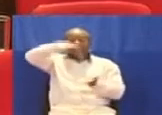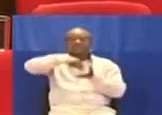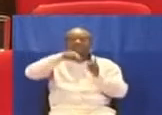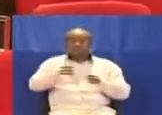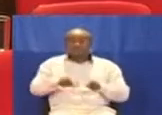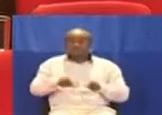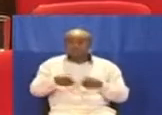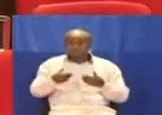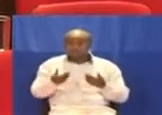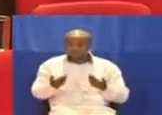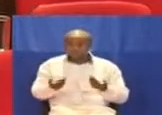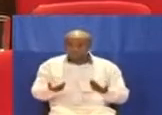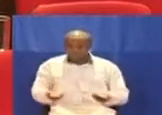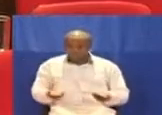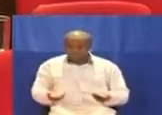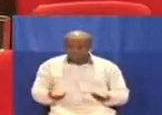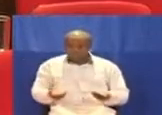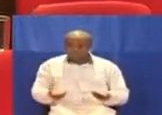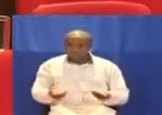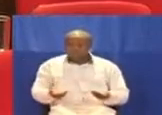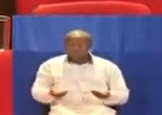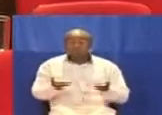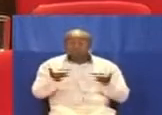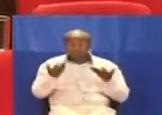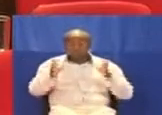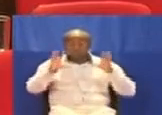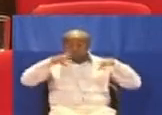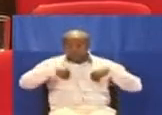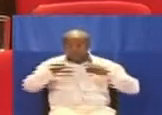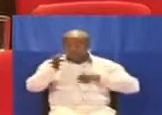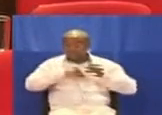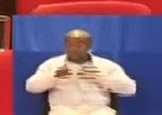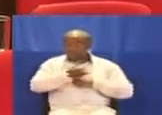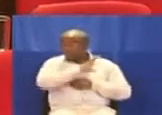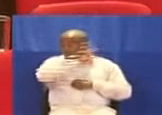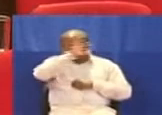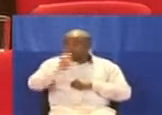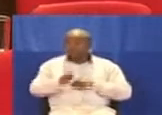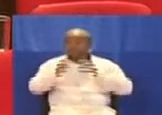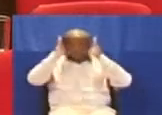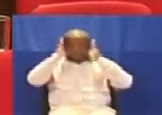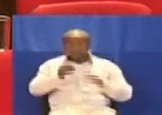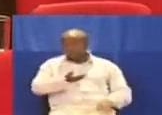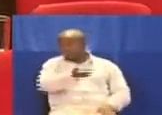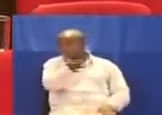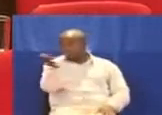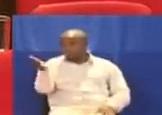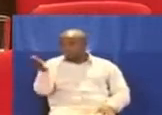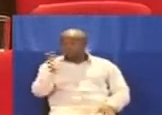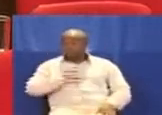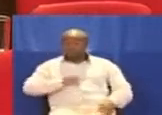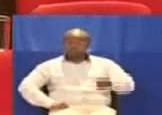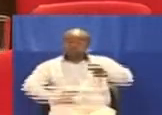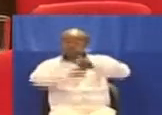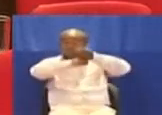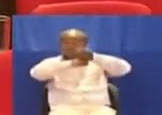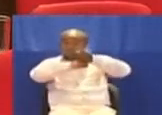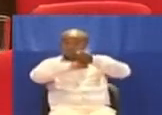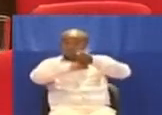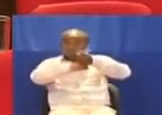kupokea au kukubaliana na michango ya waheshimiwa wabunge wote waliounga hoja hii